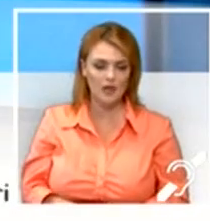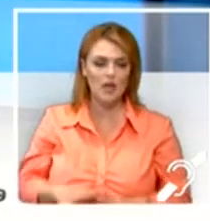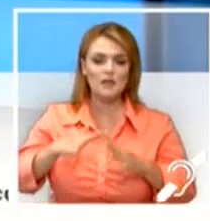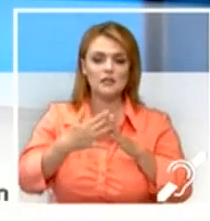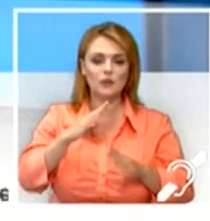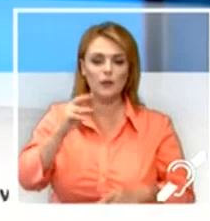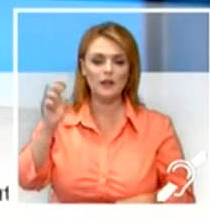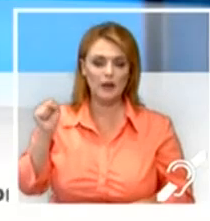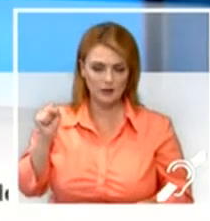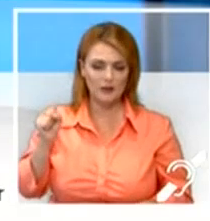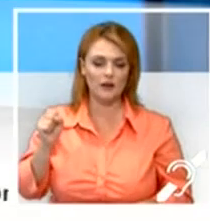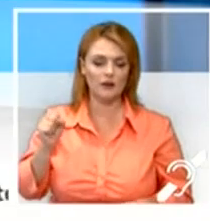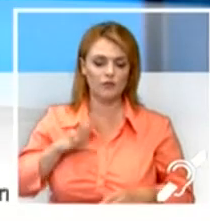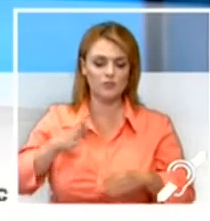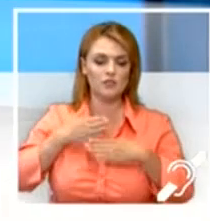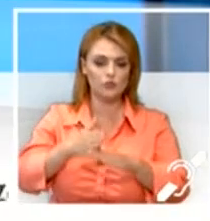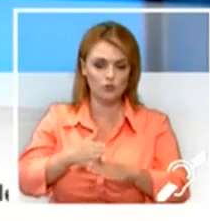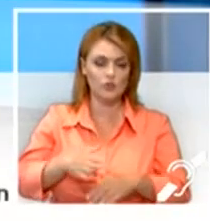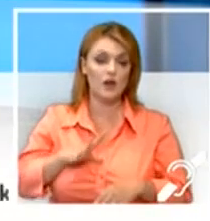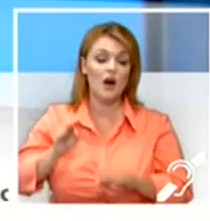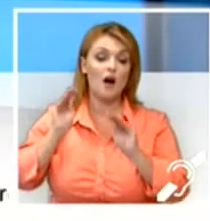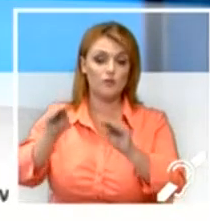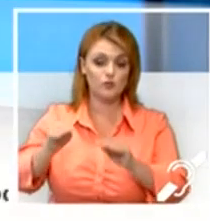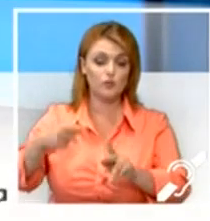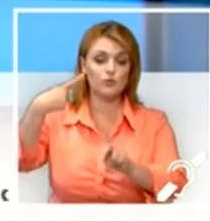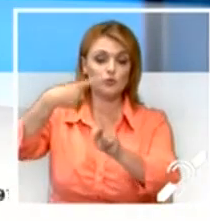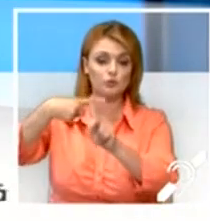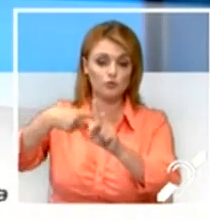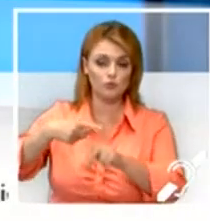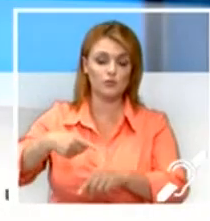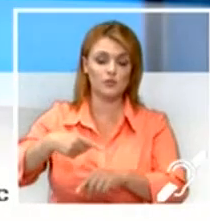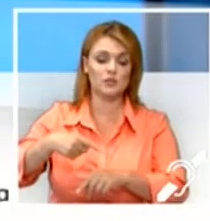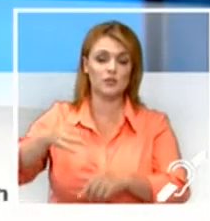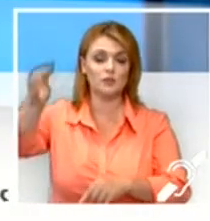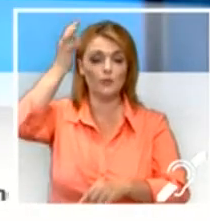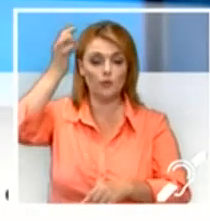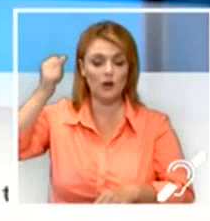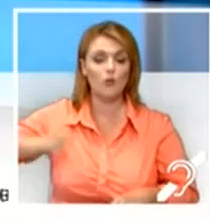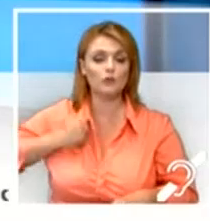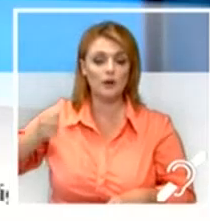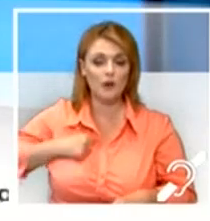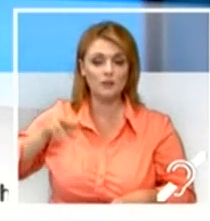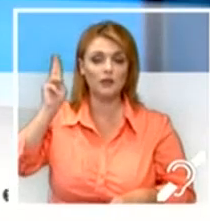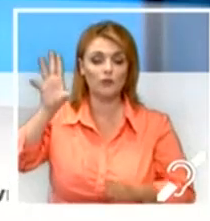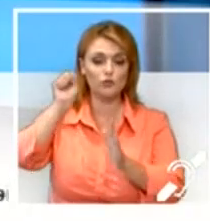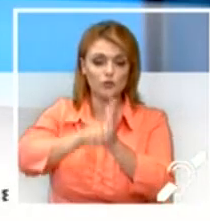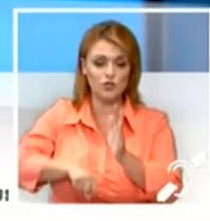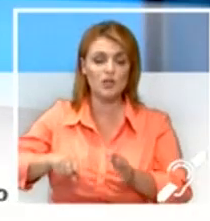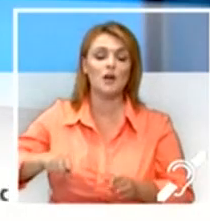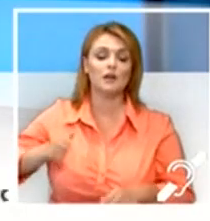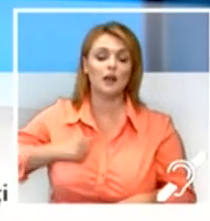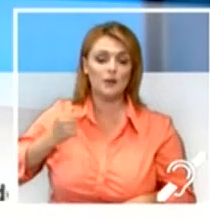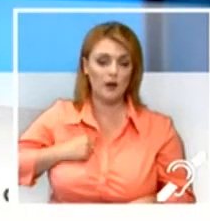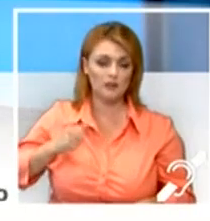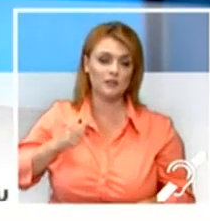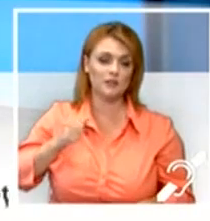despre o troiță închinată unui grăniciar român împușcat mișelește de sovietici. Acesta este al 5-lea monument dedicat unor